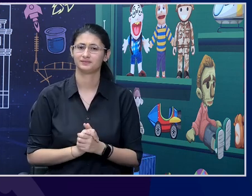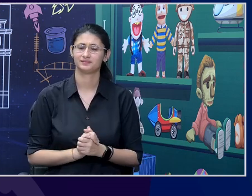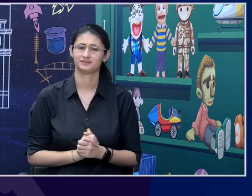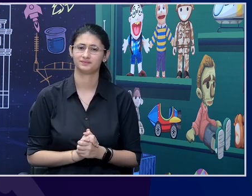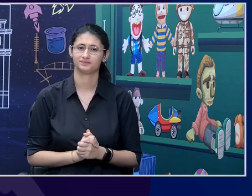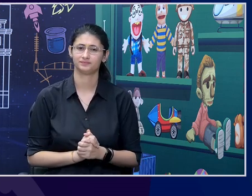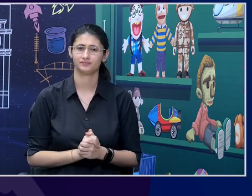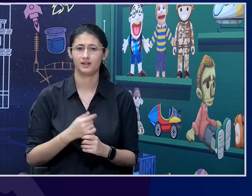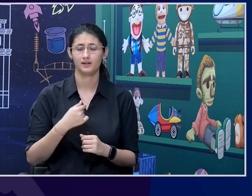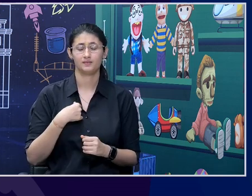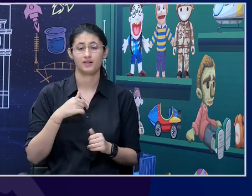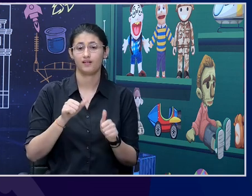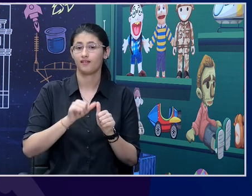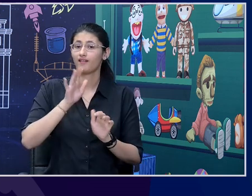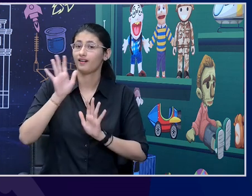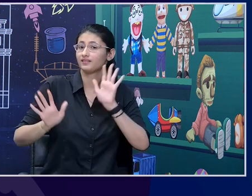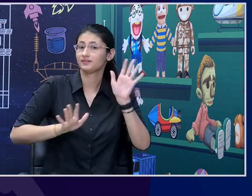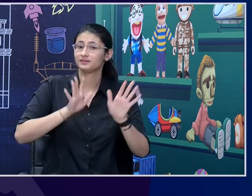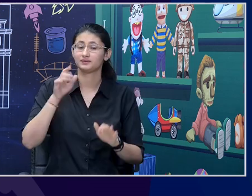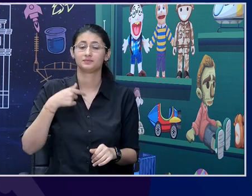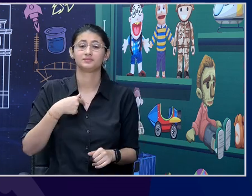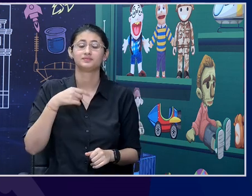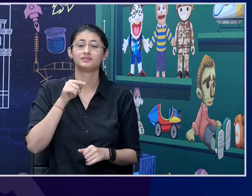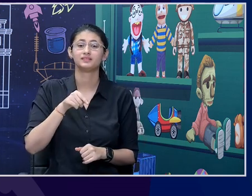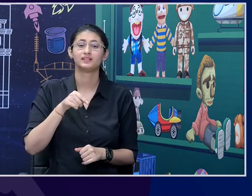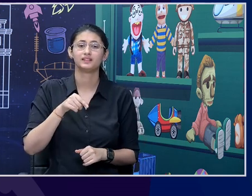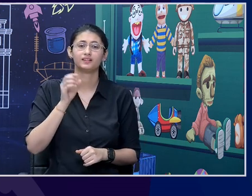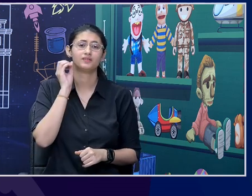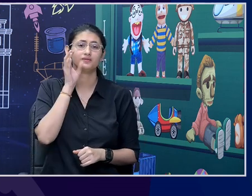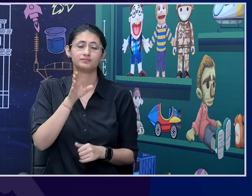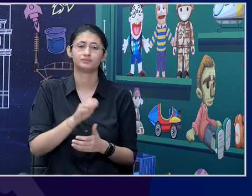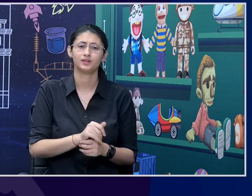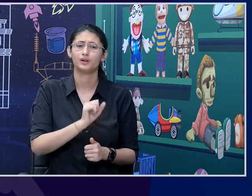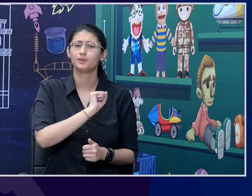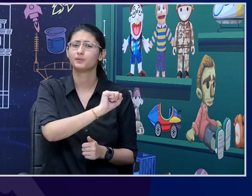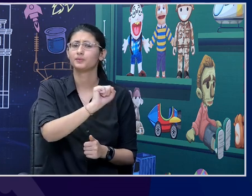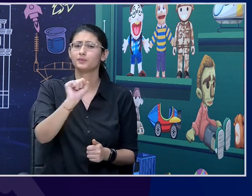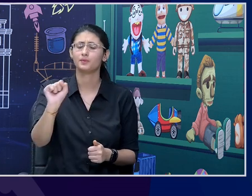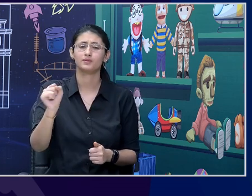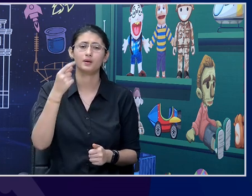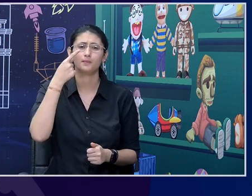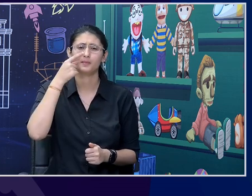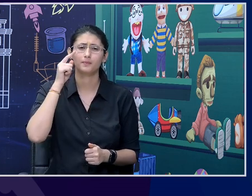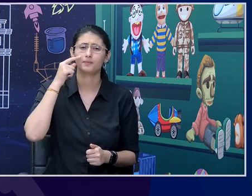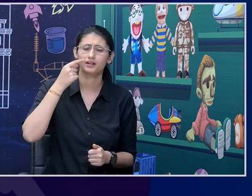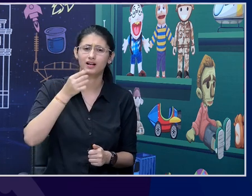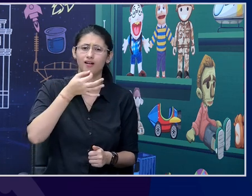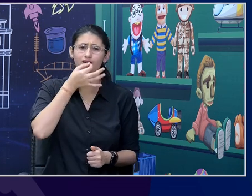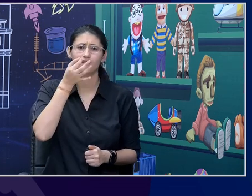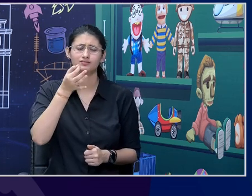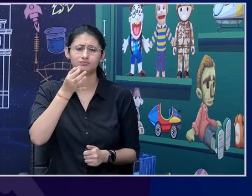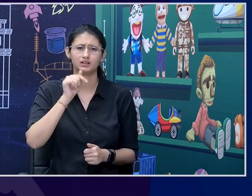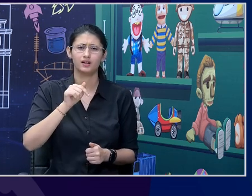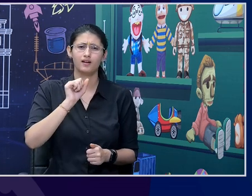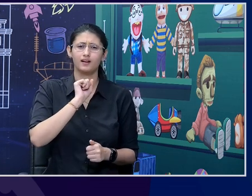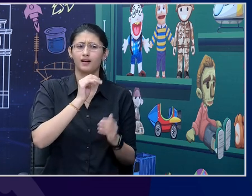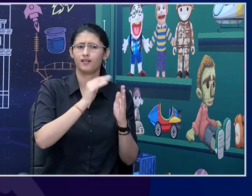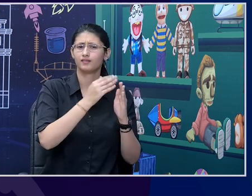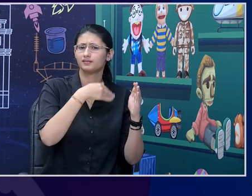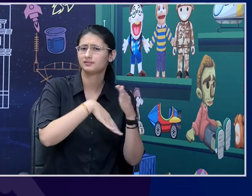गतिविधि दी जा रही है की आप अपने पेरेंट्स से पूछ सकते हैं की वो अपने बचपन में कौन-कौन से खेल घर में खेलते द और